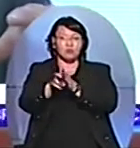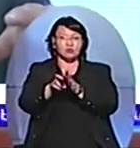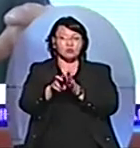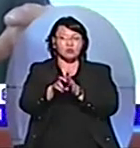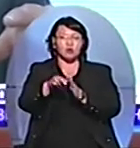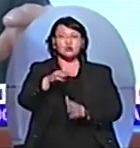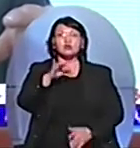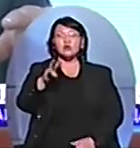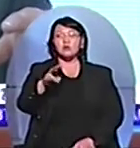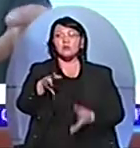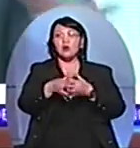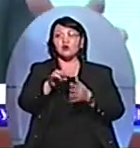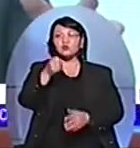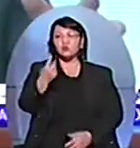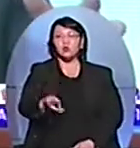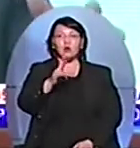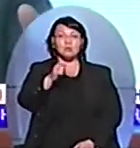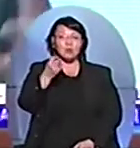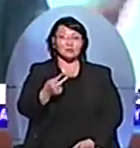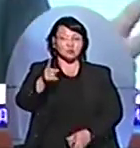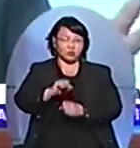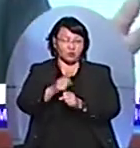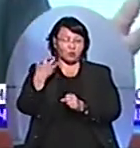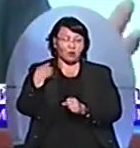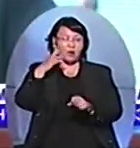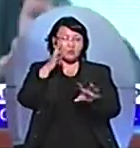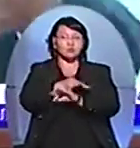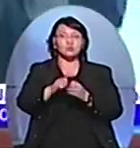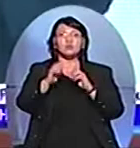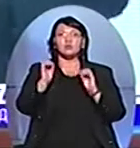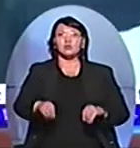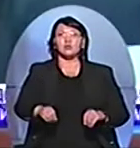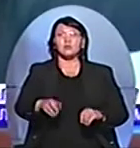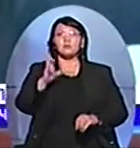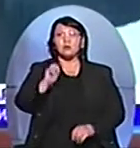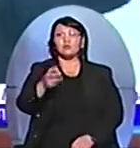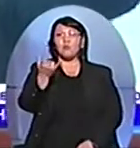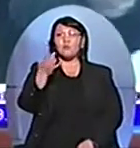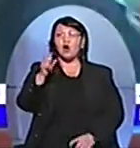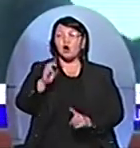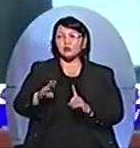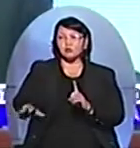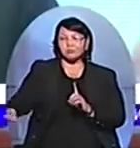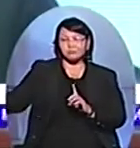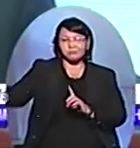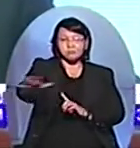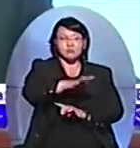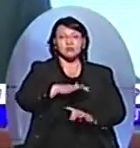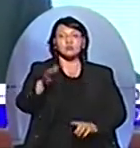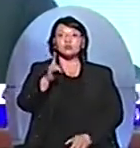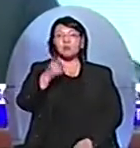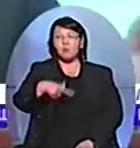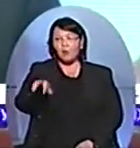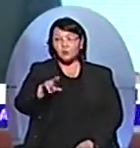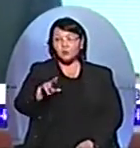байгуулаг. Улаанбаатар зүүн 7 хүнтэй байгаа. Тэгвэл аймаг дээр байрий. Эсвэл Улаанбаатарыг тойруулаад энэ 100 мод байна уу, хаашаа байна уу? Орон сууцны